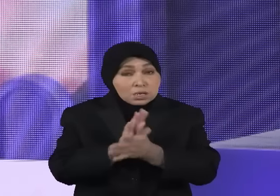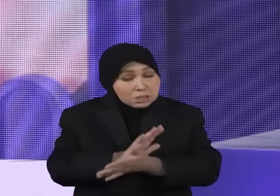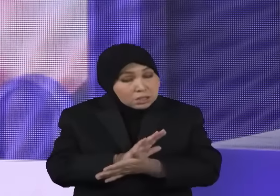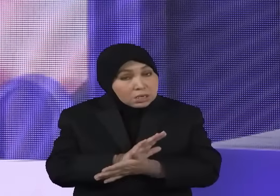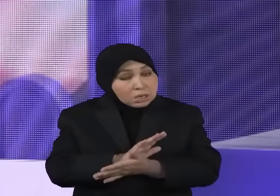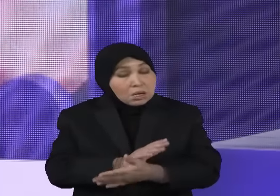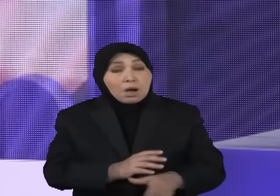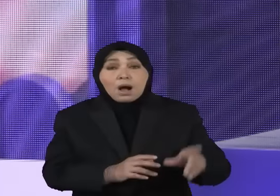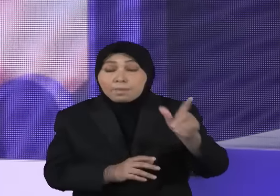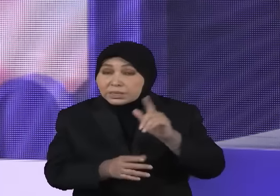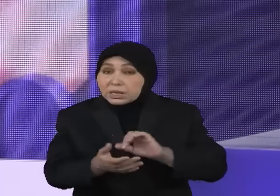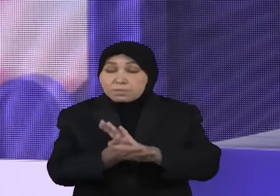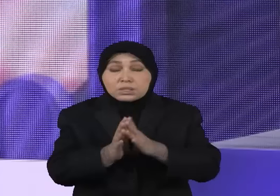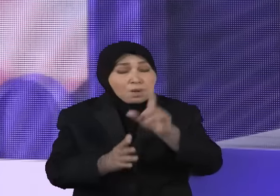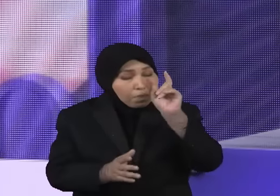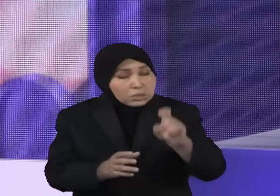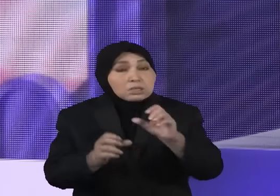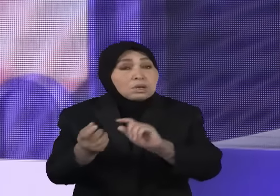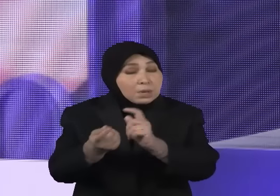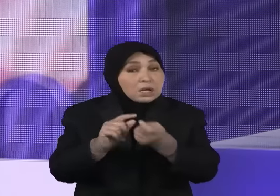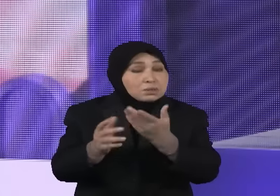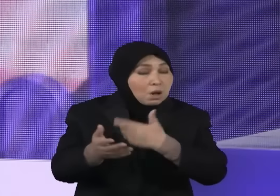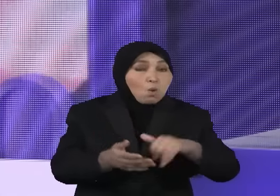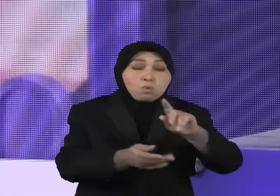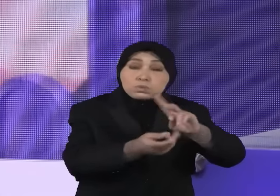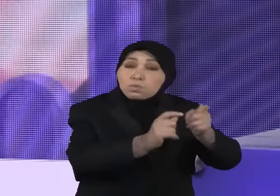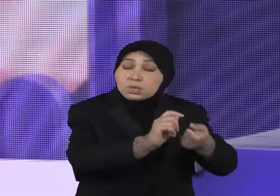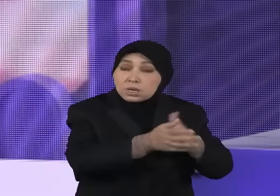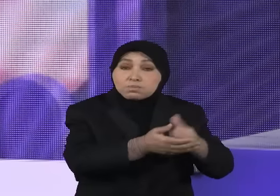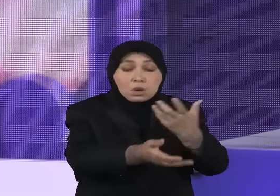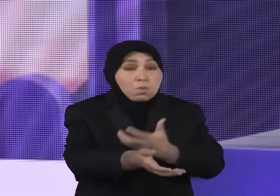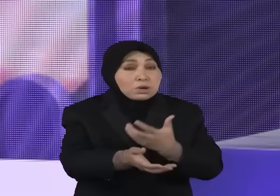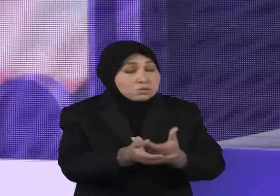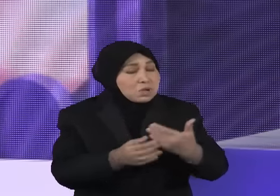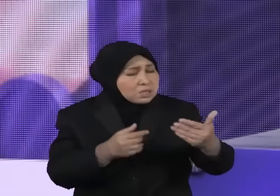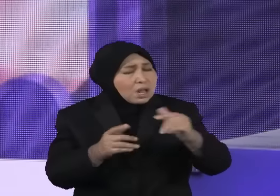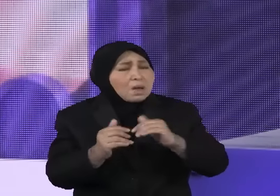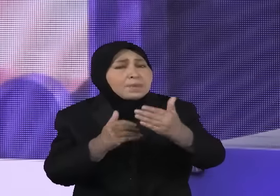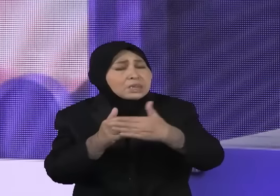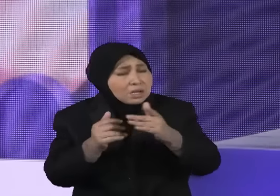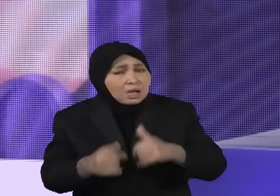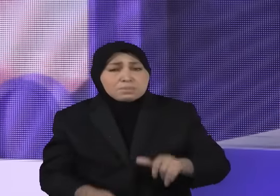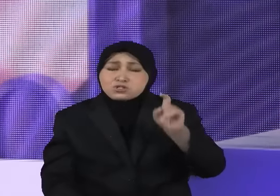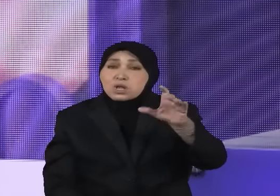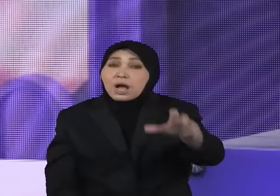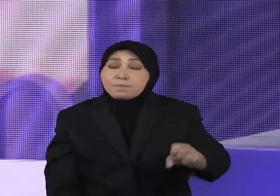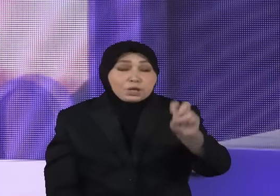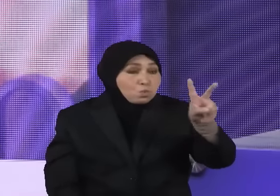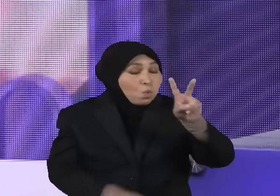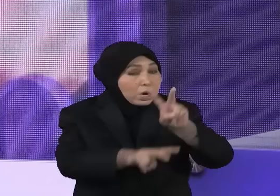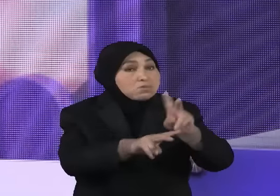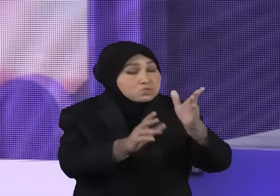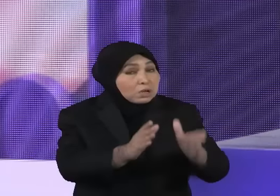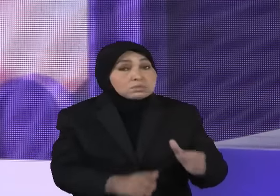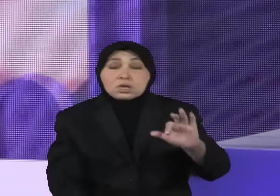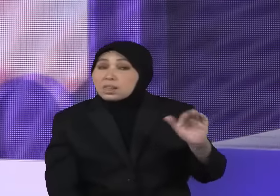fa'akharani yaqumani maqamahuma minal ladina istahaqqa alaihimul awlayan, iaitu kena ambil dua orang saksi lain,